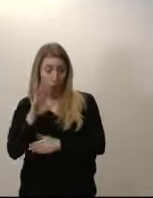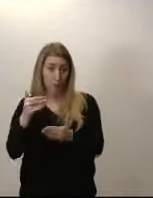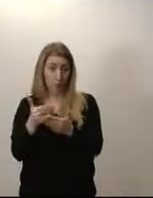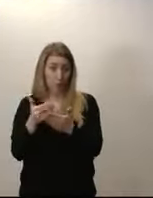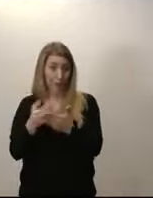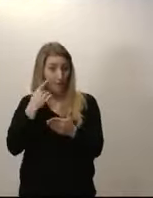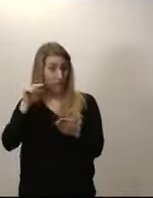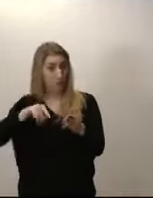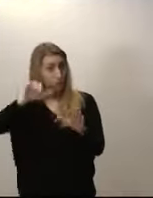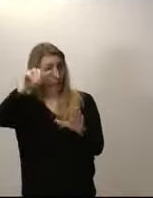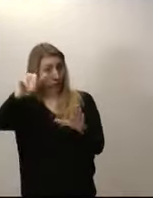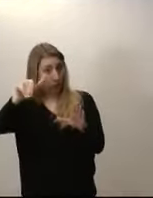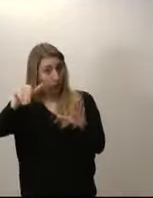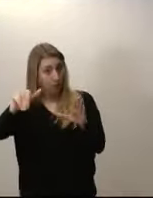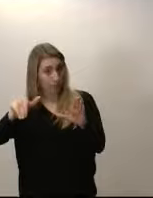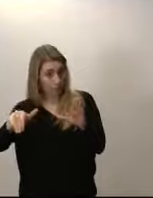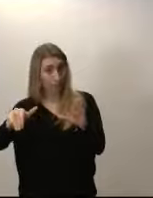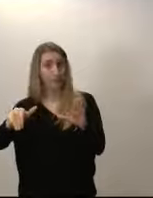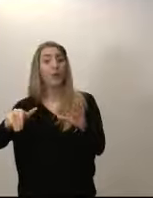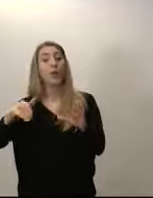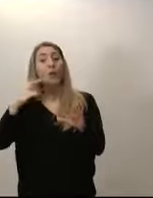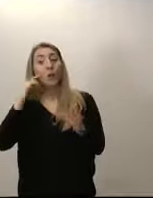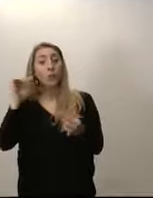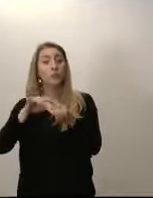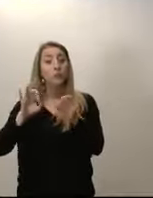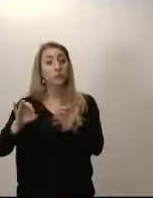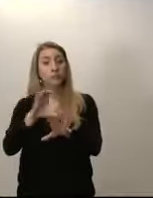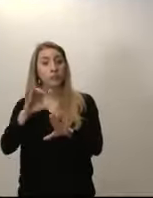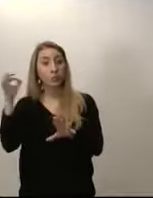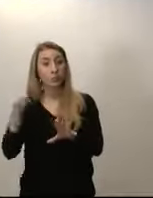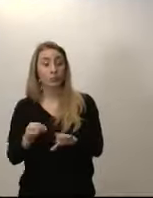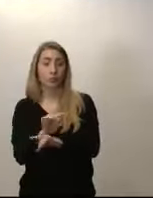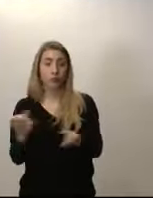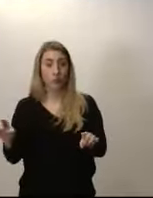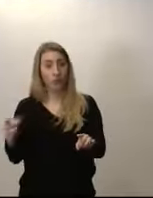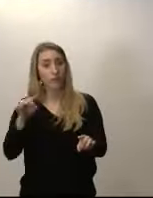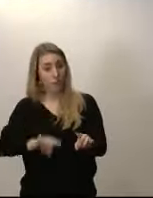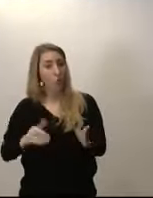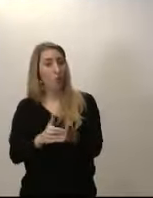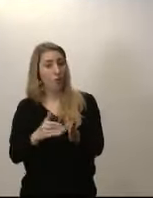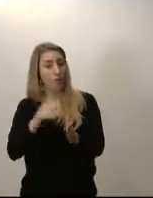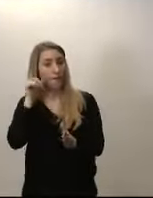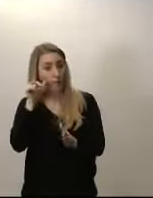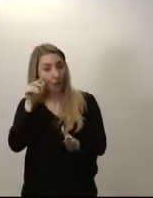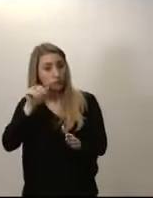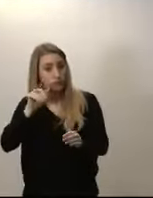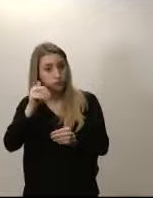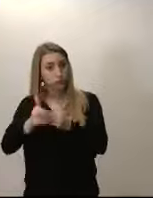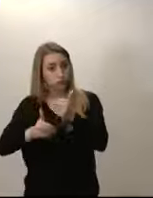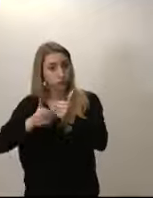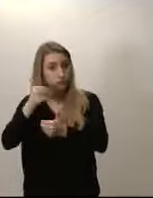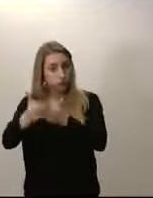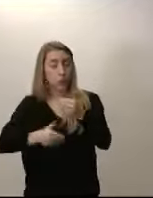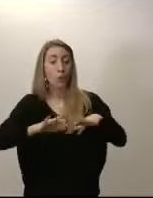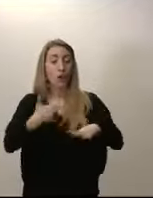baisser, mais pas seulement d'arriver à 100%. Hein, il s'agit de continuer nos efforts. Vous avez la moyenne nationale qui est